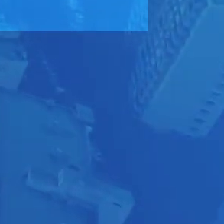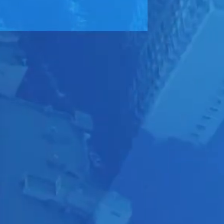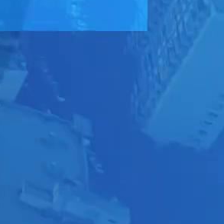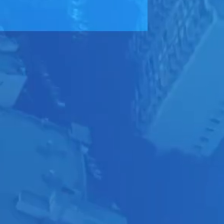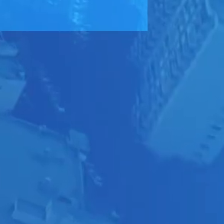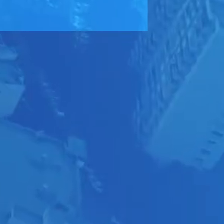덧붙였습니다